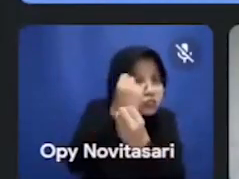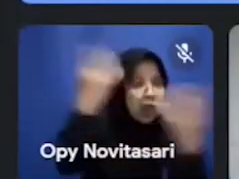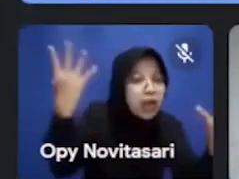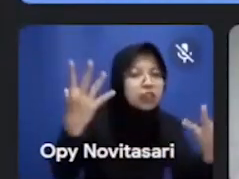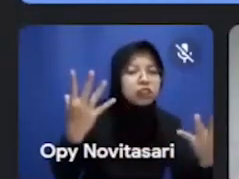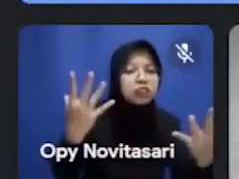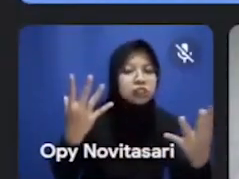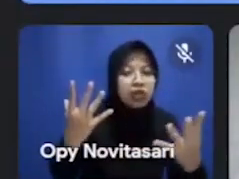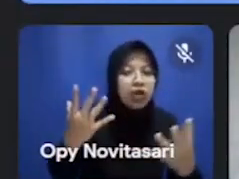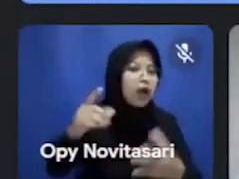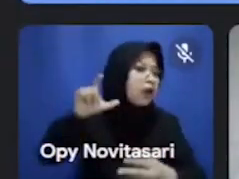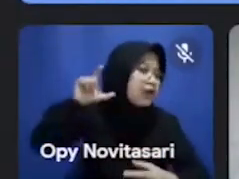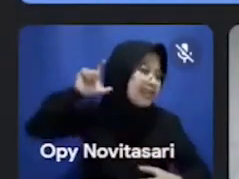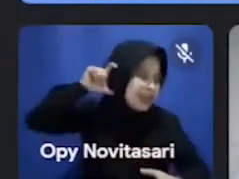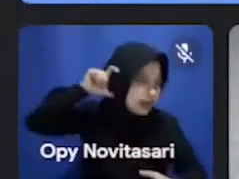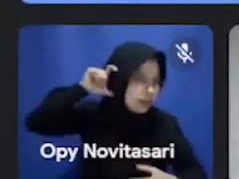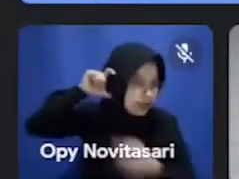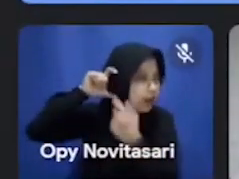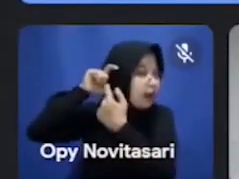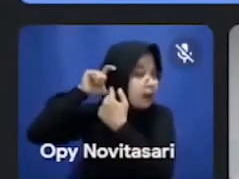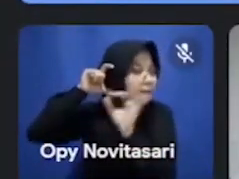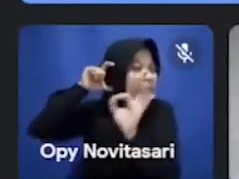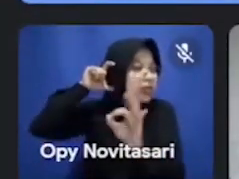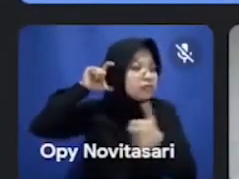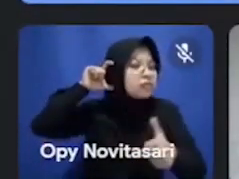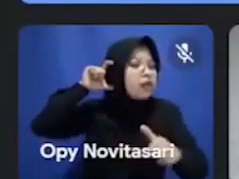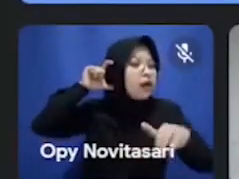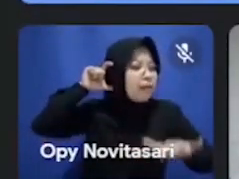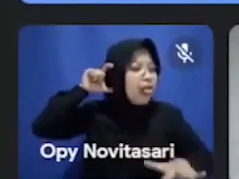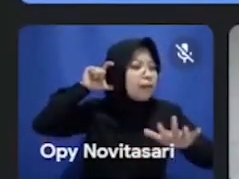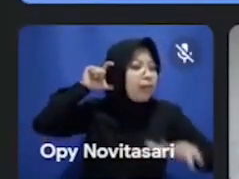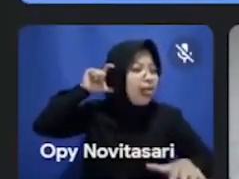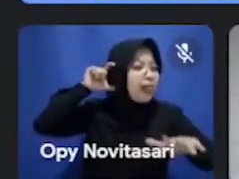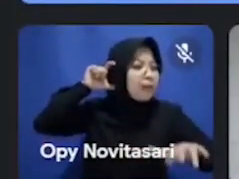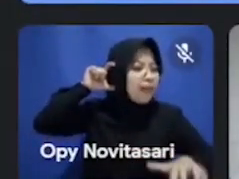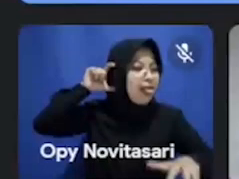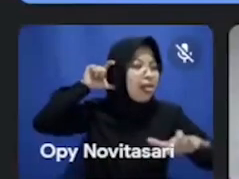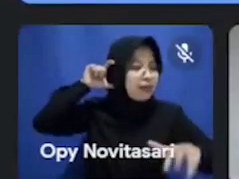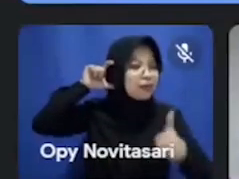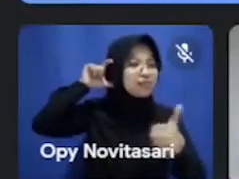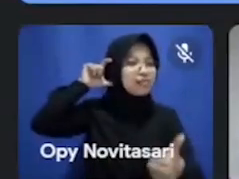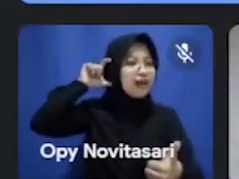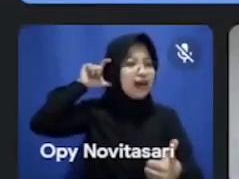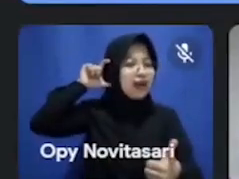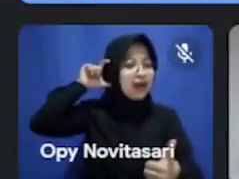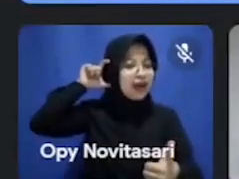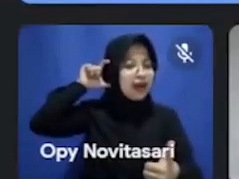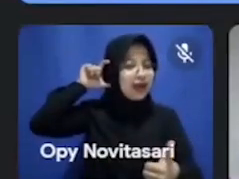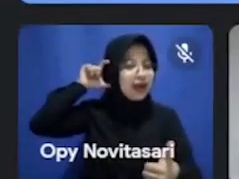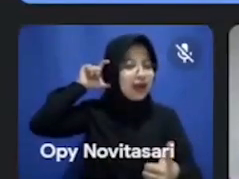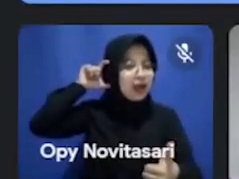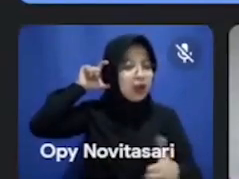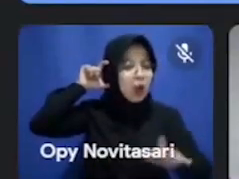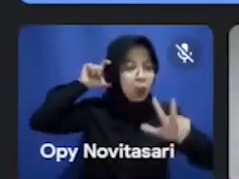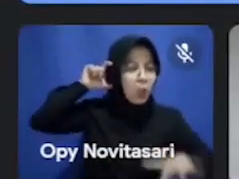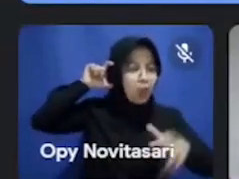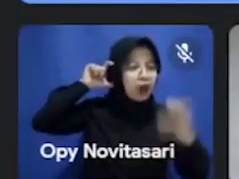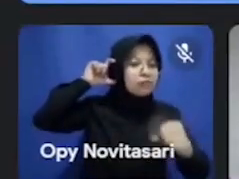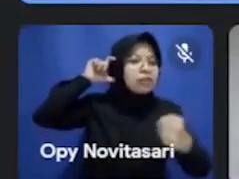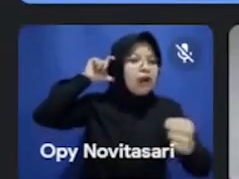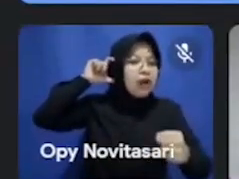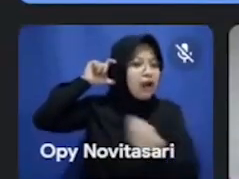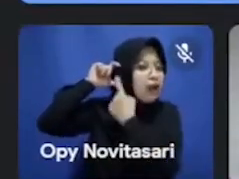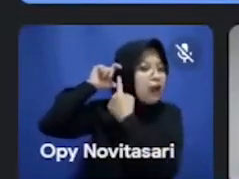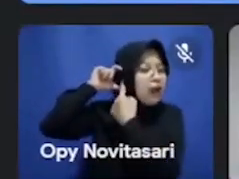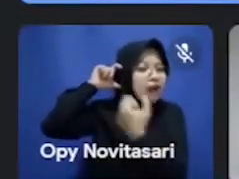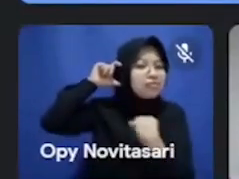penggunaan instrumen Solo itu juga juga mempengaruhi karena dengan instrumen Solo itu berarti